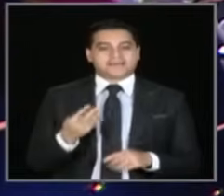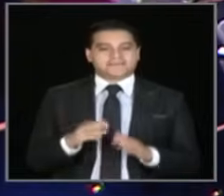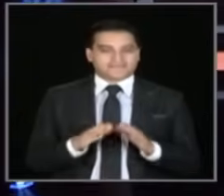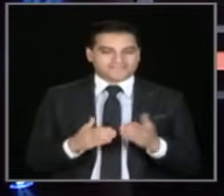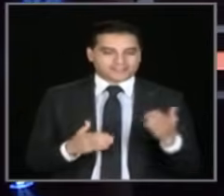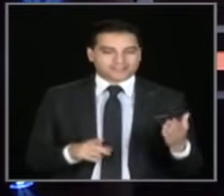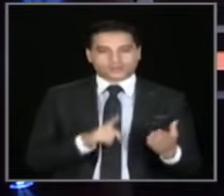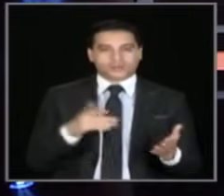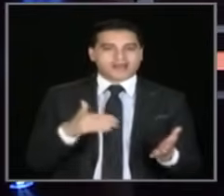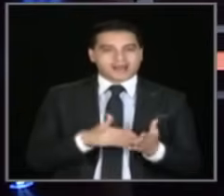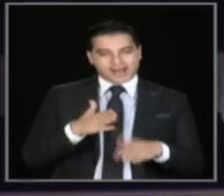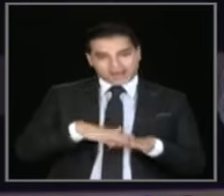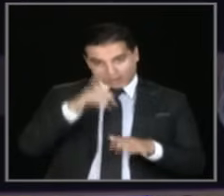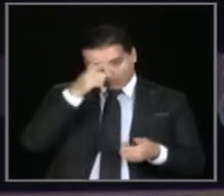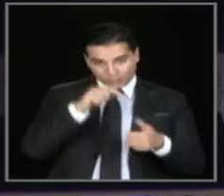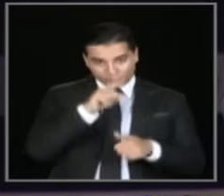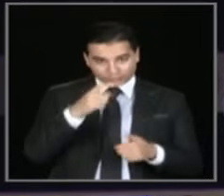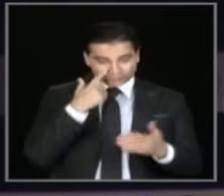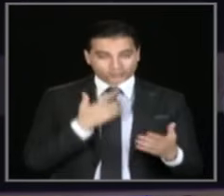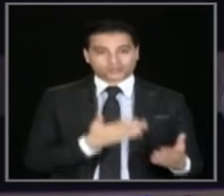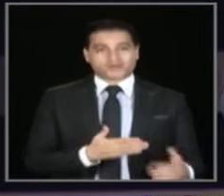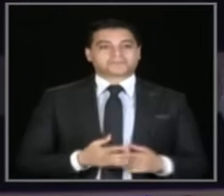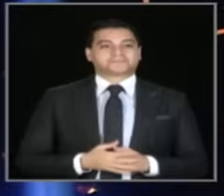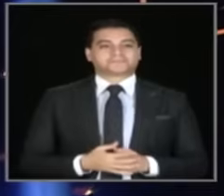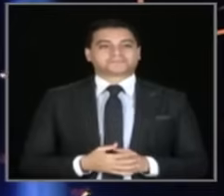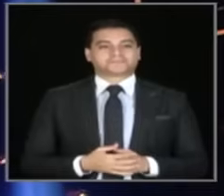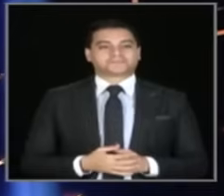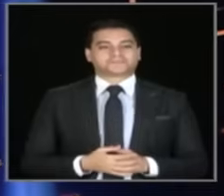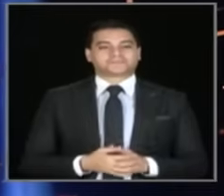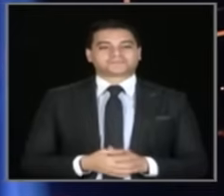أليكس. أليكس آخر سؤال في الفقرة علوم والسؤال.